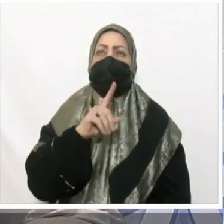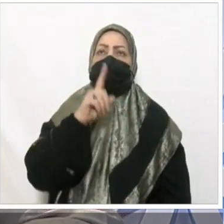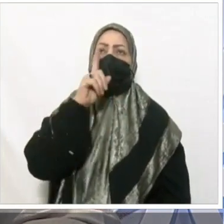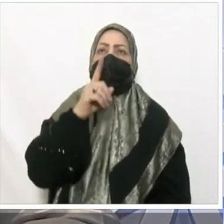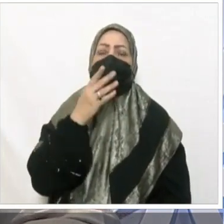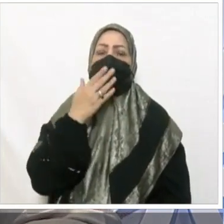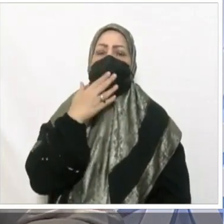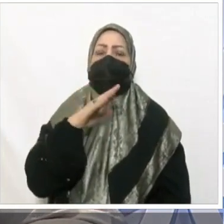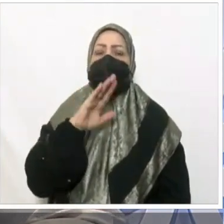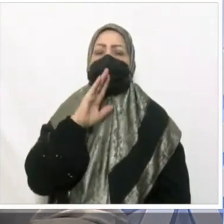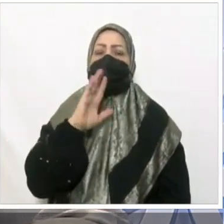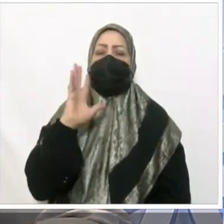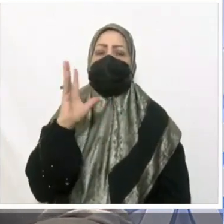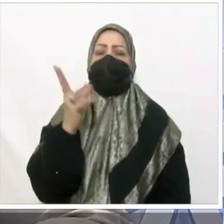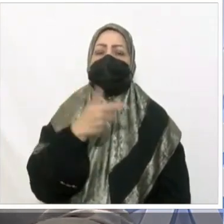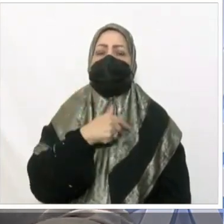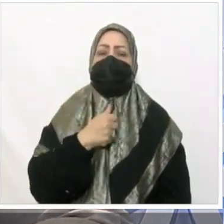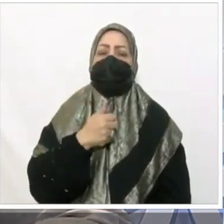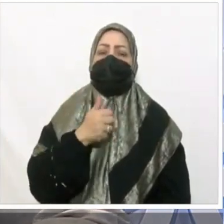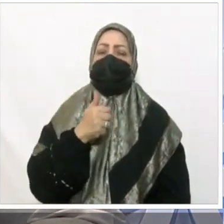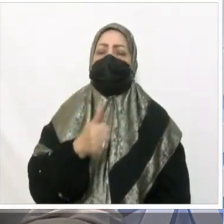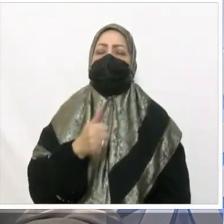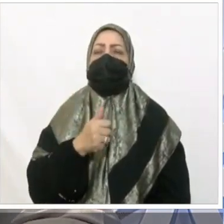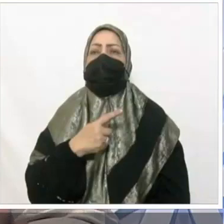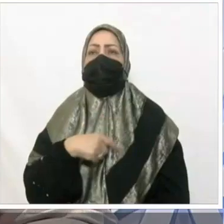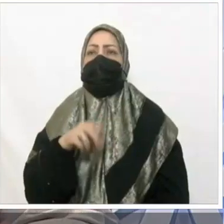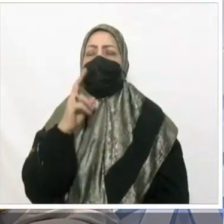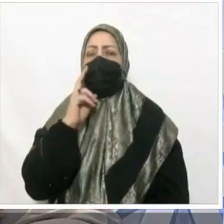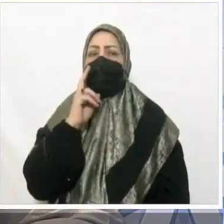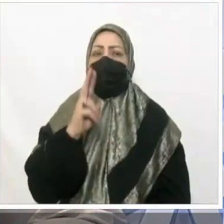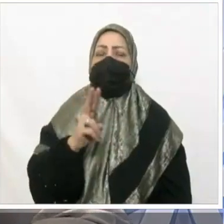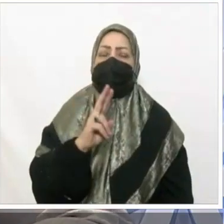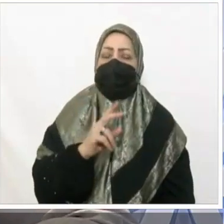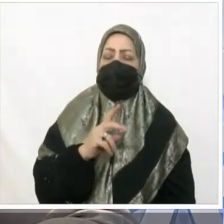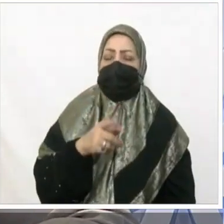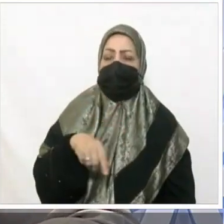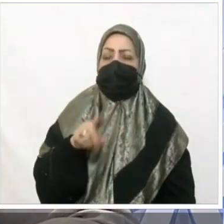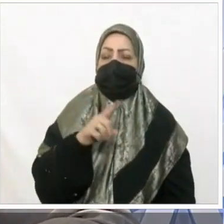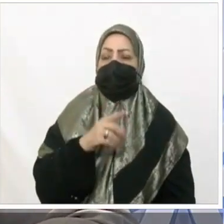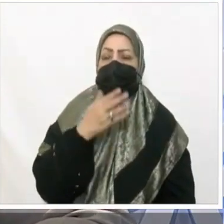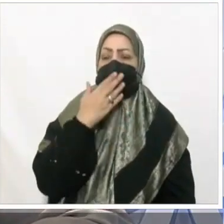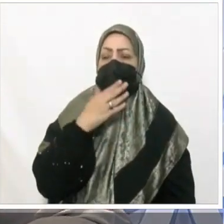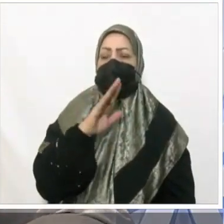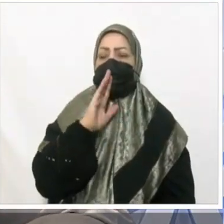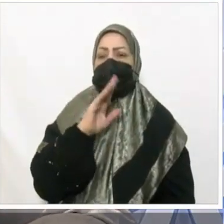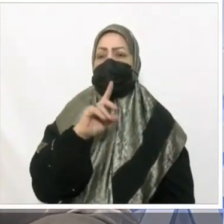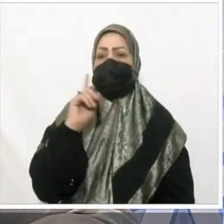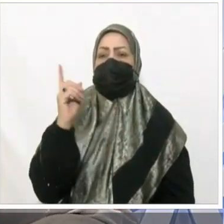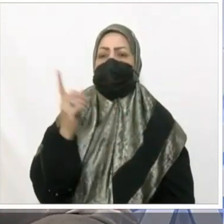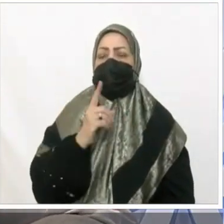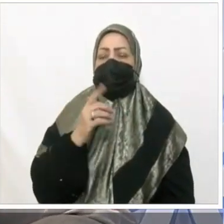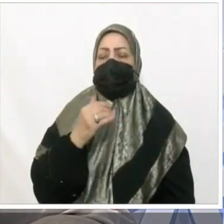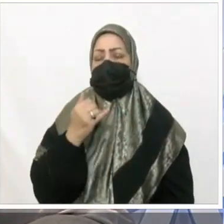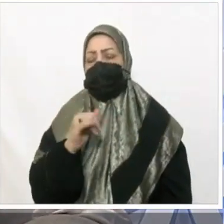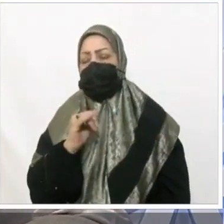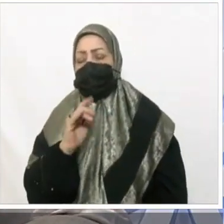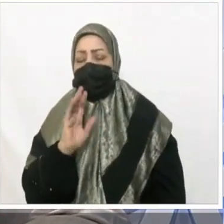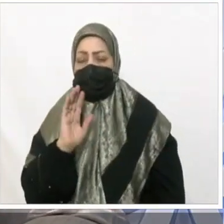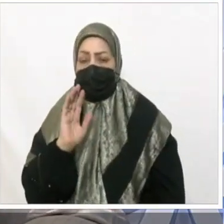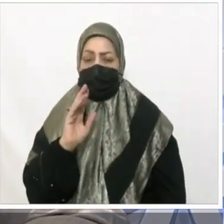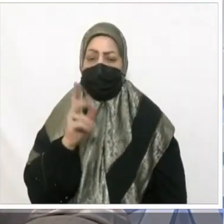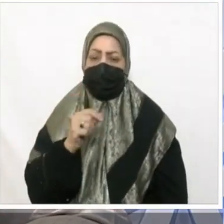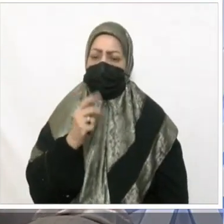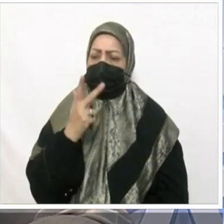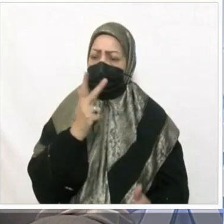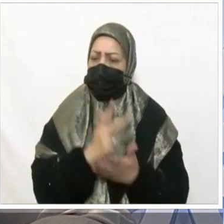أمرا يكرهه قال الحمد لله على كل حال. فإحنا الآن حتى اللي مرتبة شوية واللي ظروفه صعبة ينبغي أن يكون